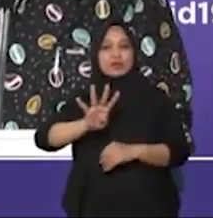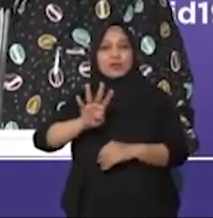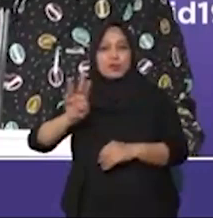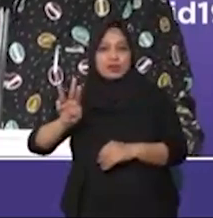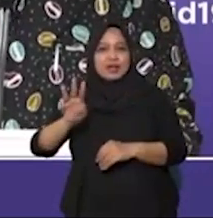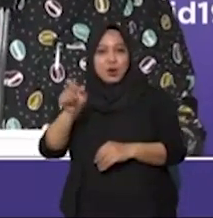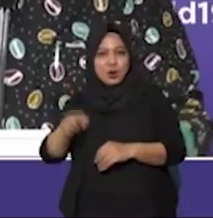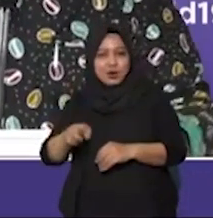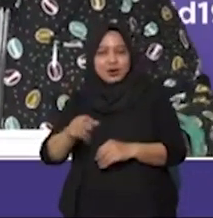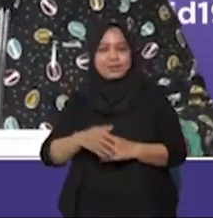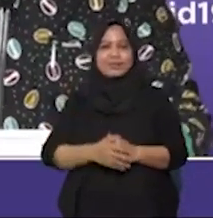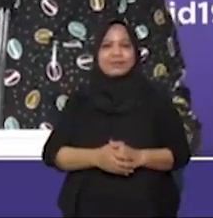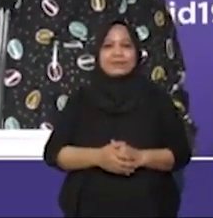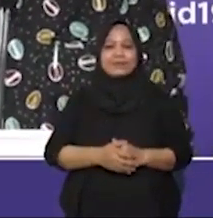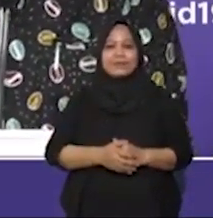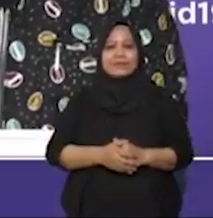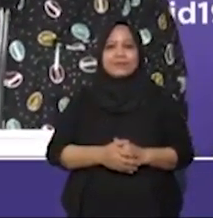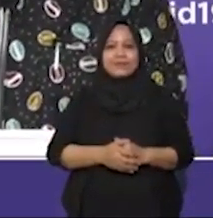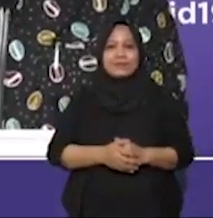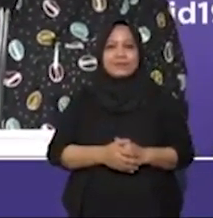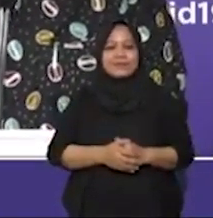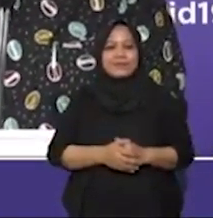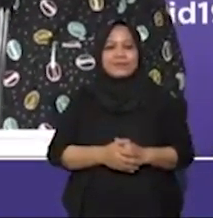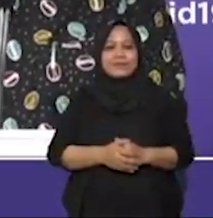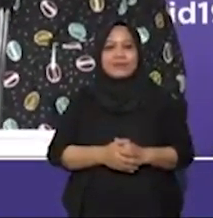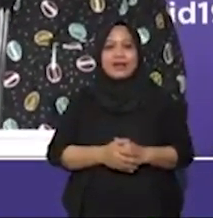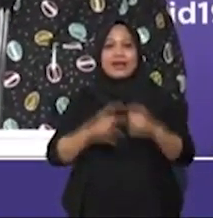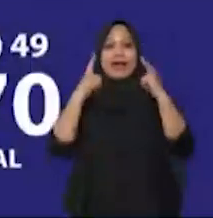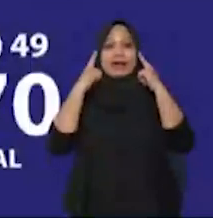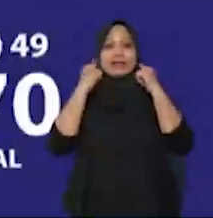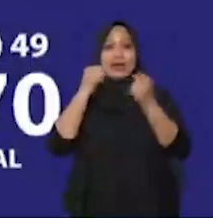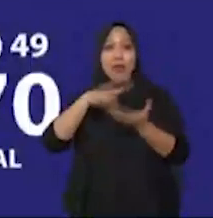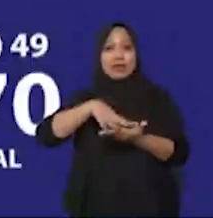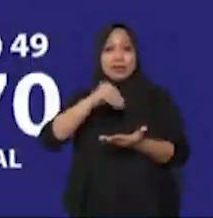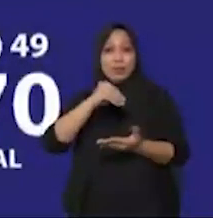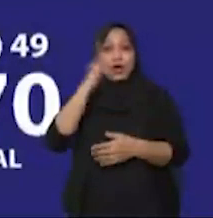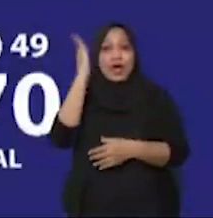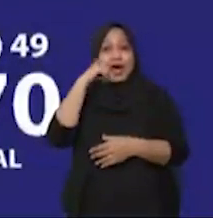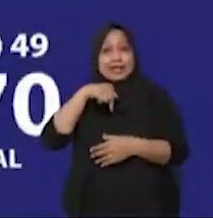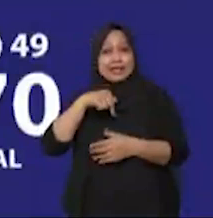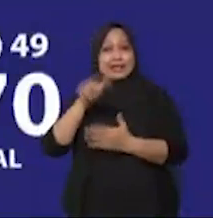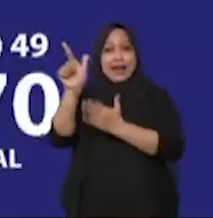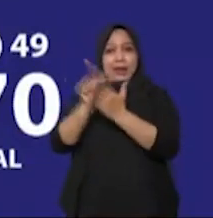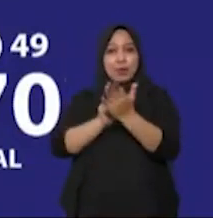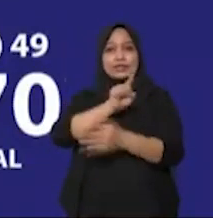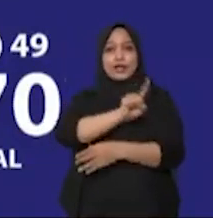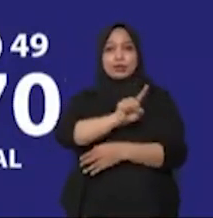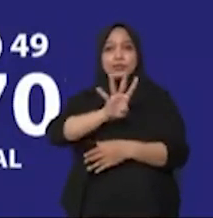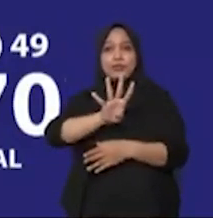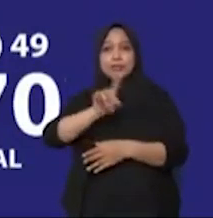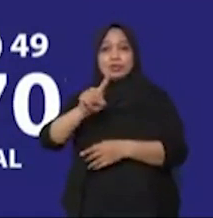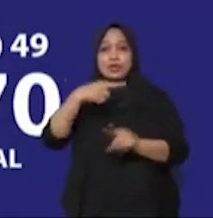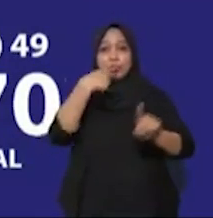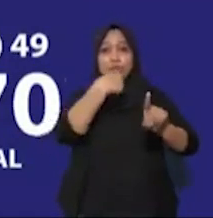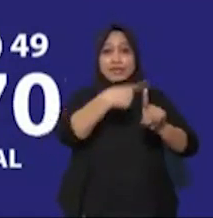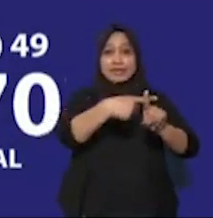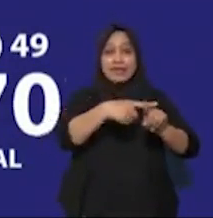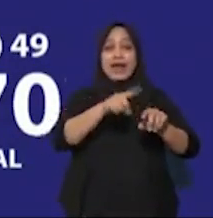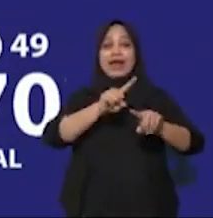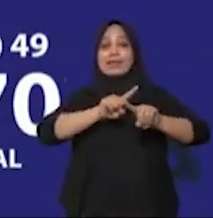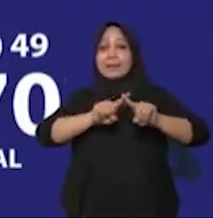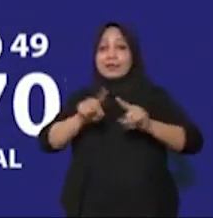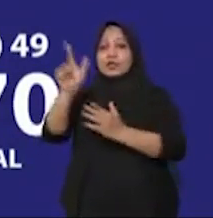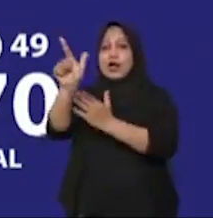9443 kalau kita lihat memang Jawa Timur hari ini melaporkan 141 positif tetapi